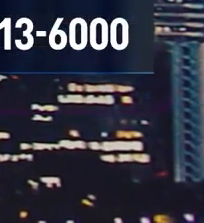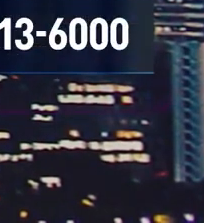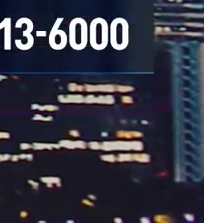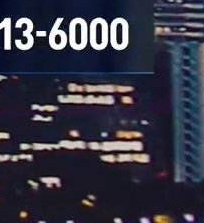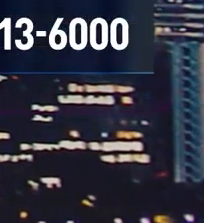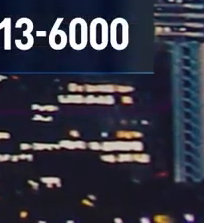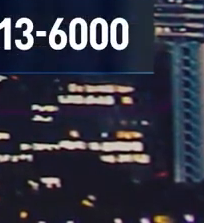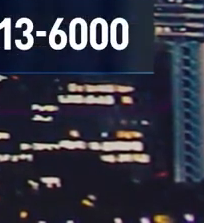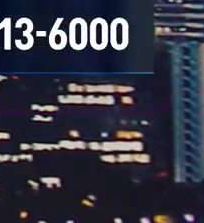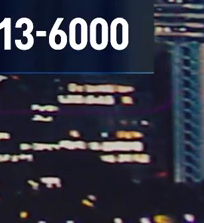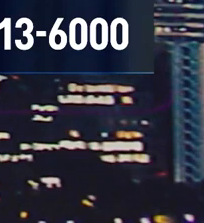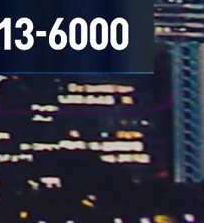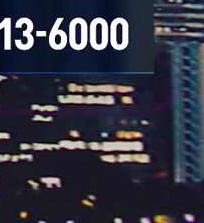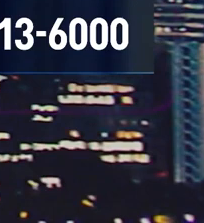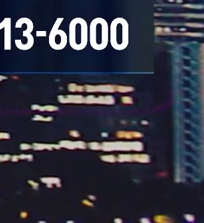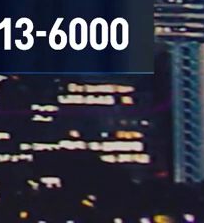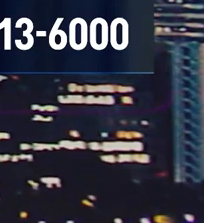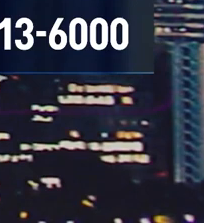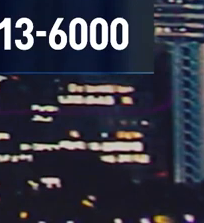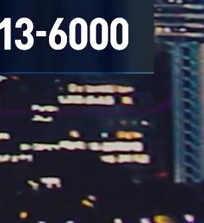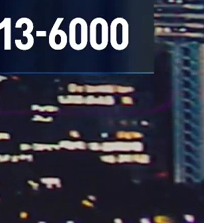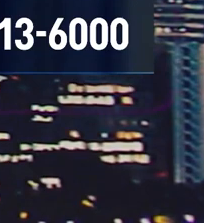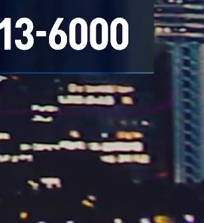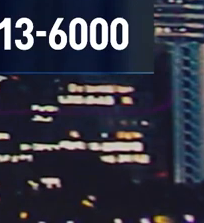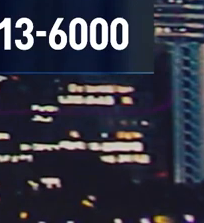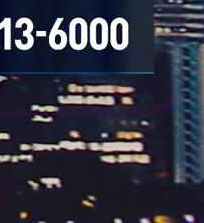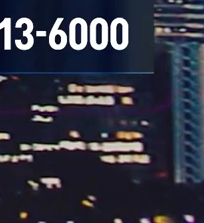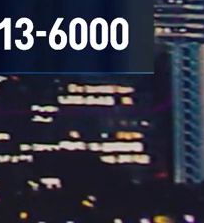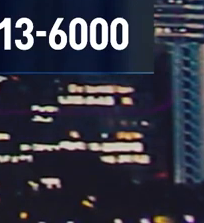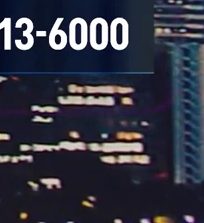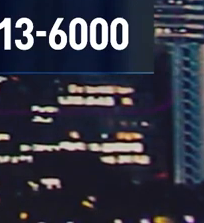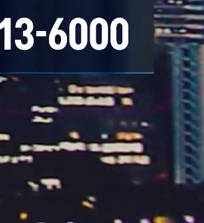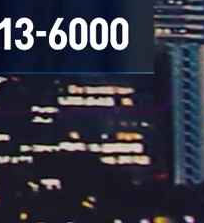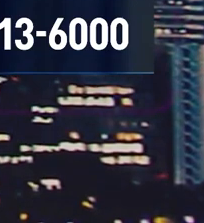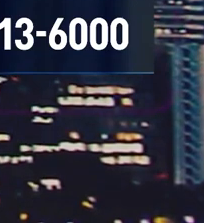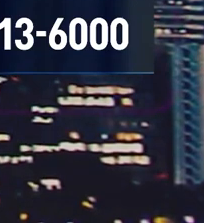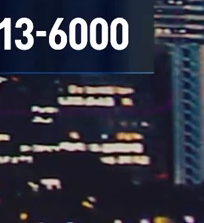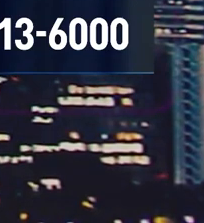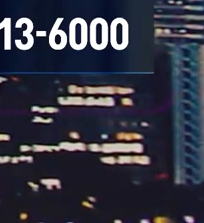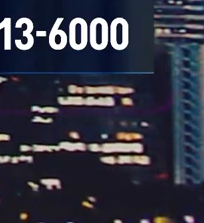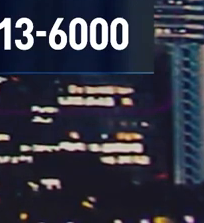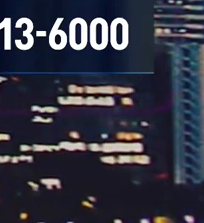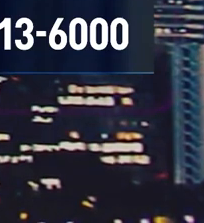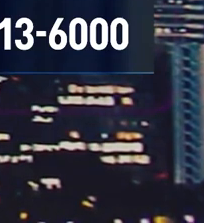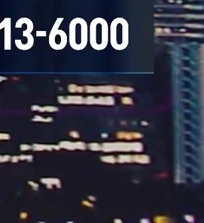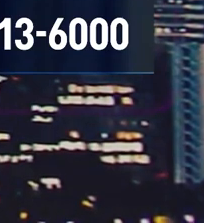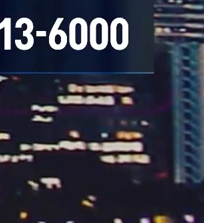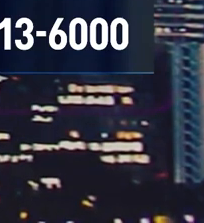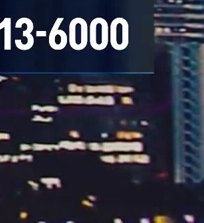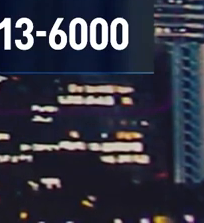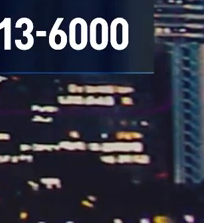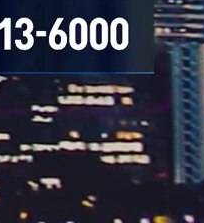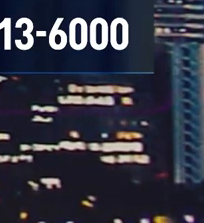보내주십시오. 저희가 열심히 취재하도록 하겠습니다. 항상 SBS 뉴스를 시청해 주셔서 대단히 고맙습니다.